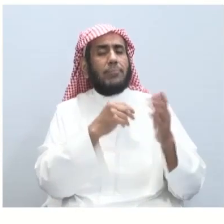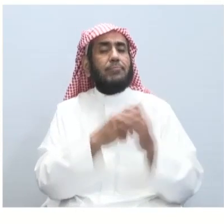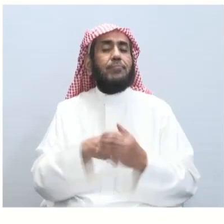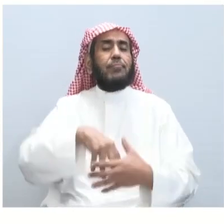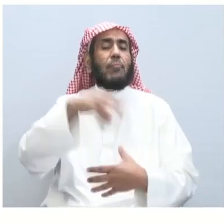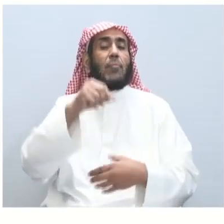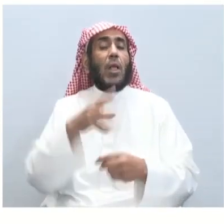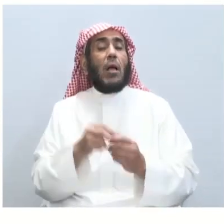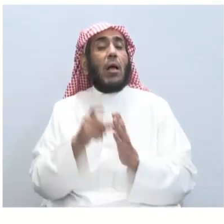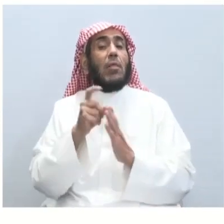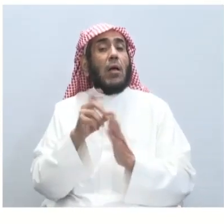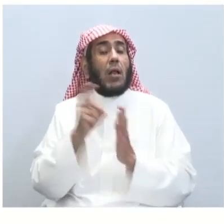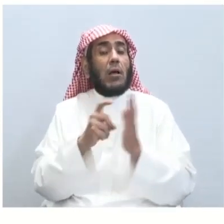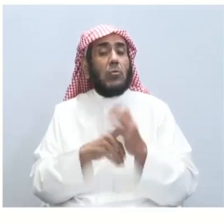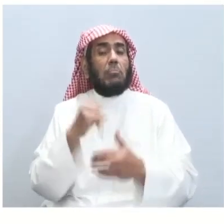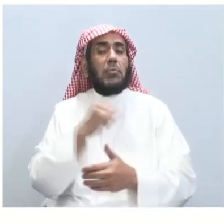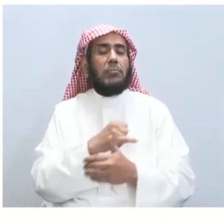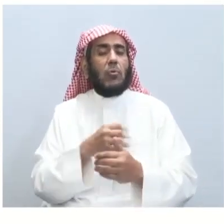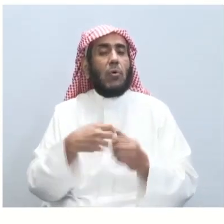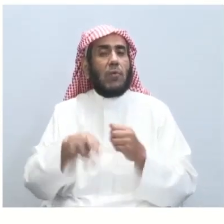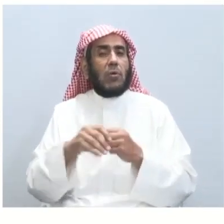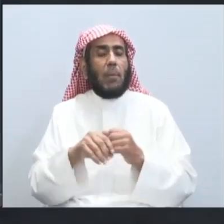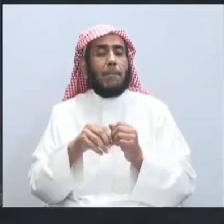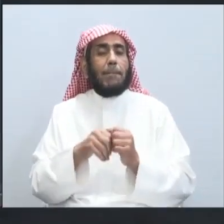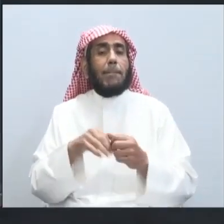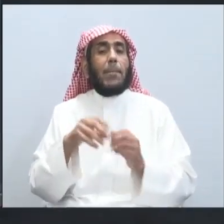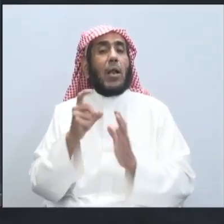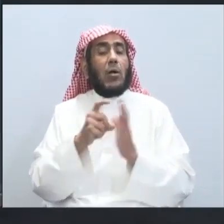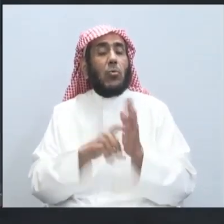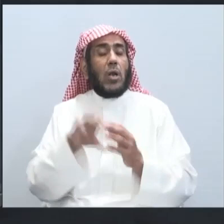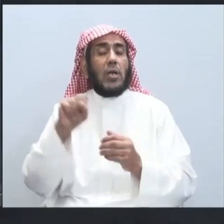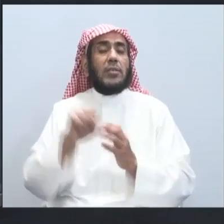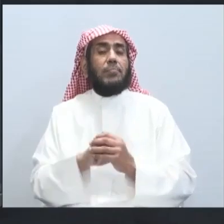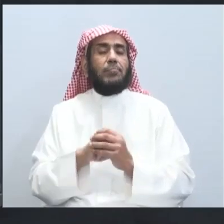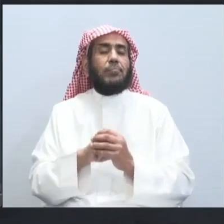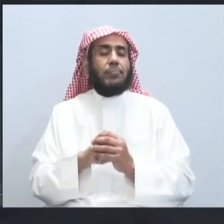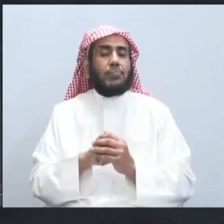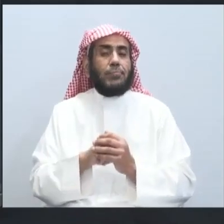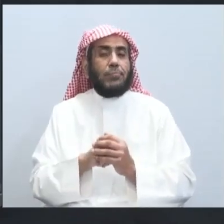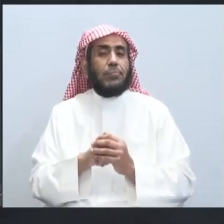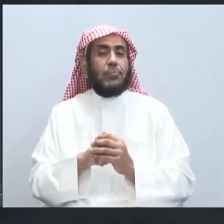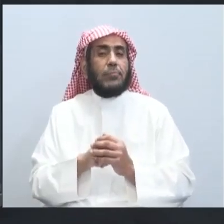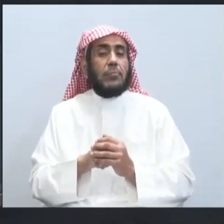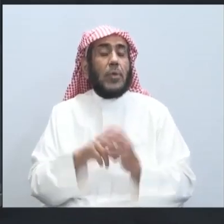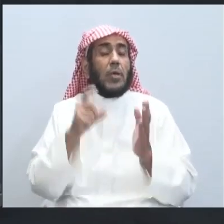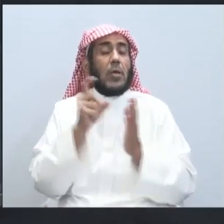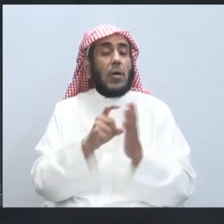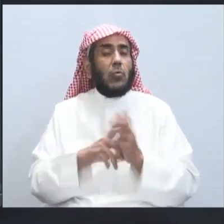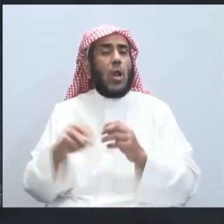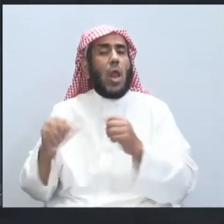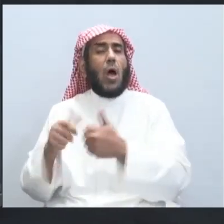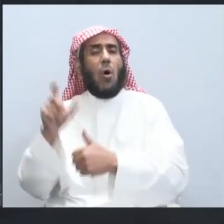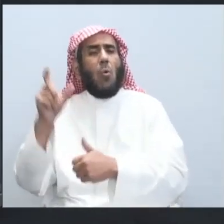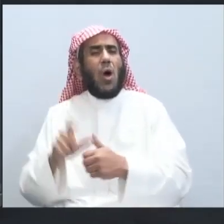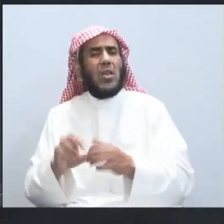هذا القانون المدني وهو فرع من فروع القانون الخاص القانون الاحوال الشخصيه